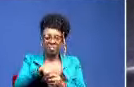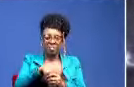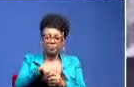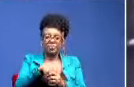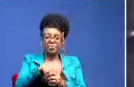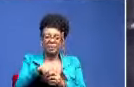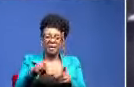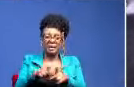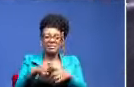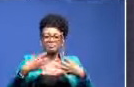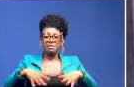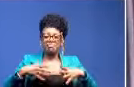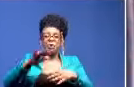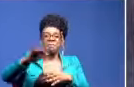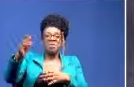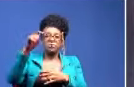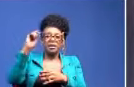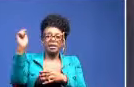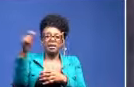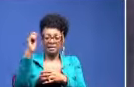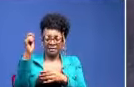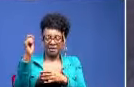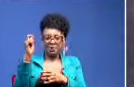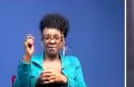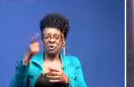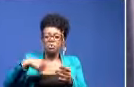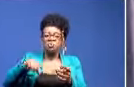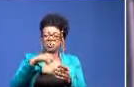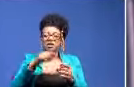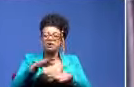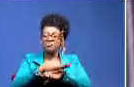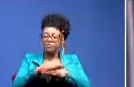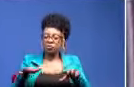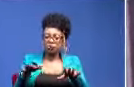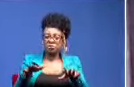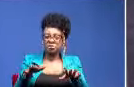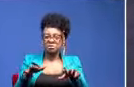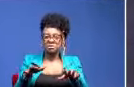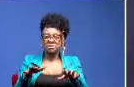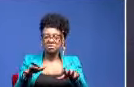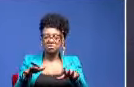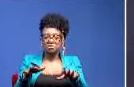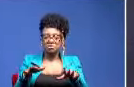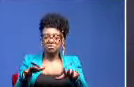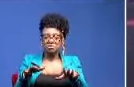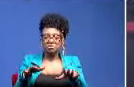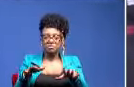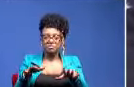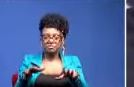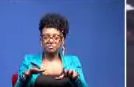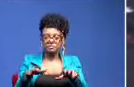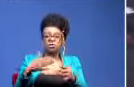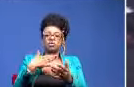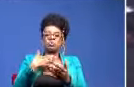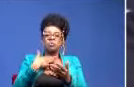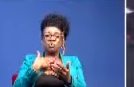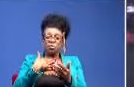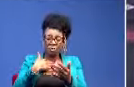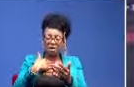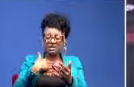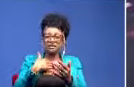mlima, na tutakataa na tutakataa. Hatutakubali kwenda hiyo barabara. Wewe unataka kuanza